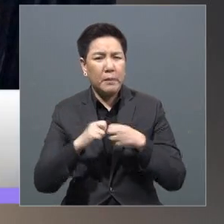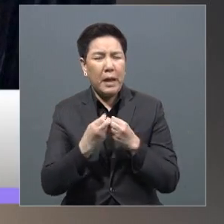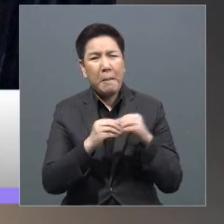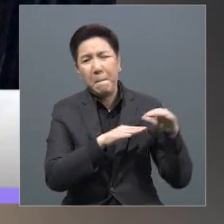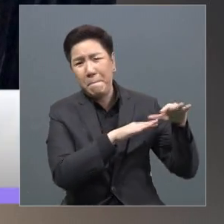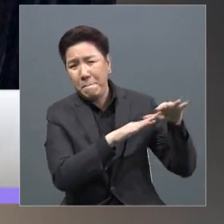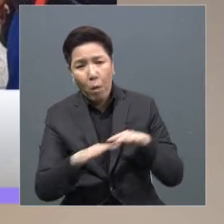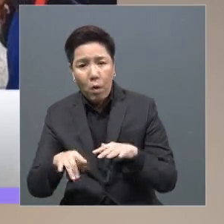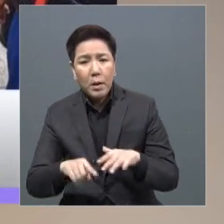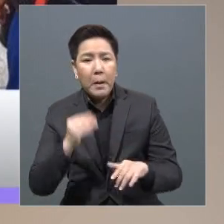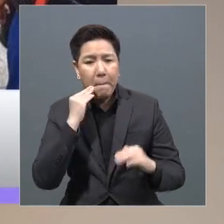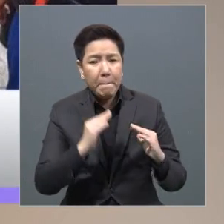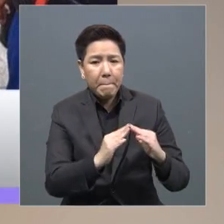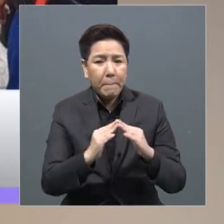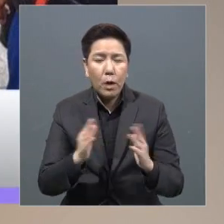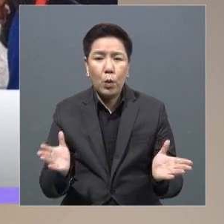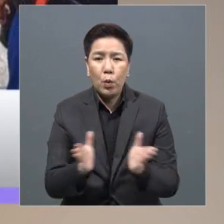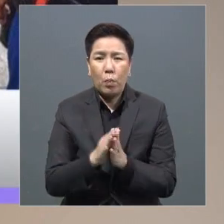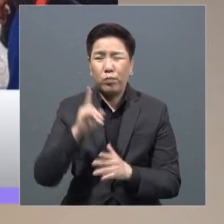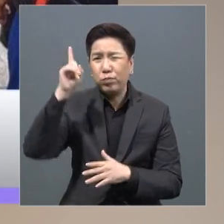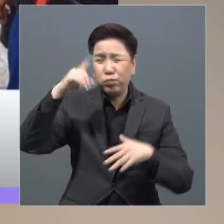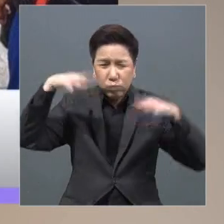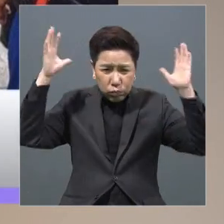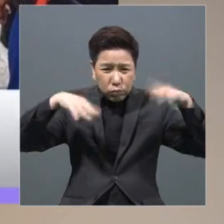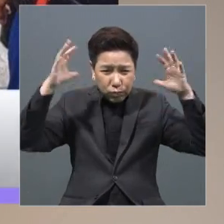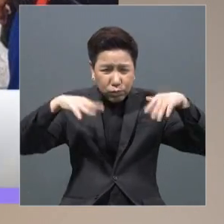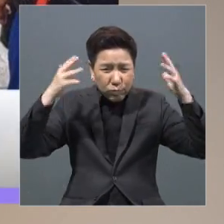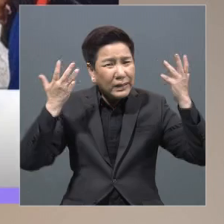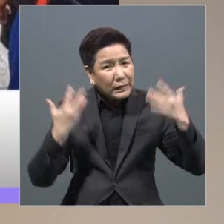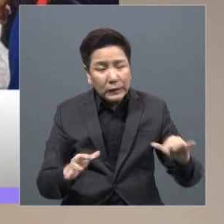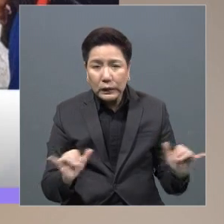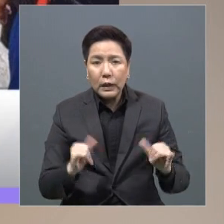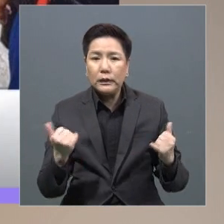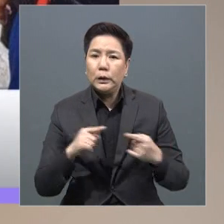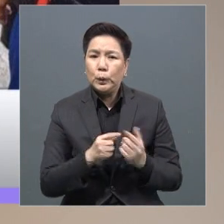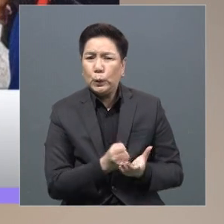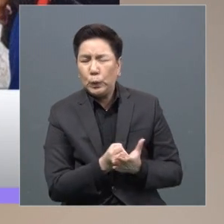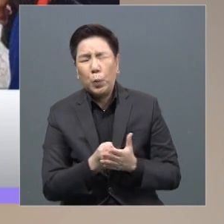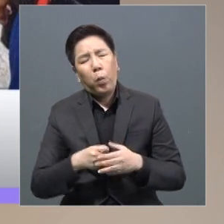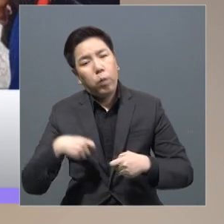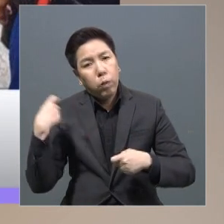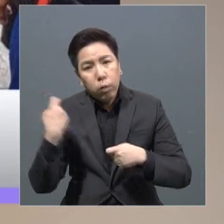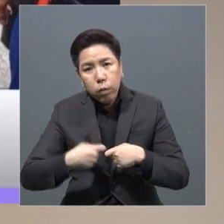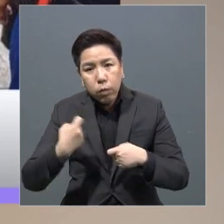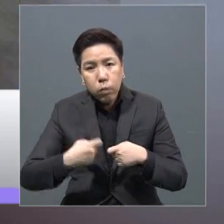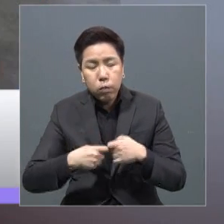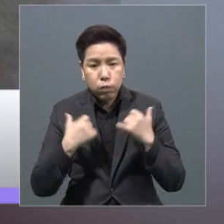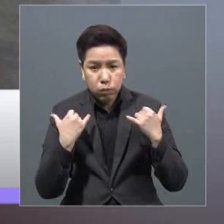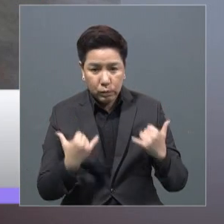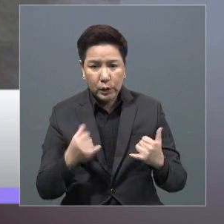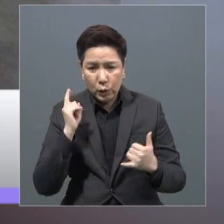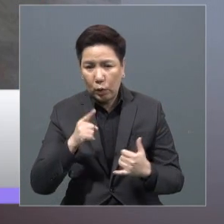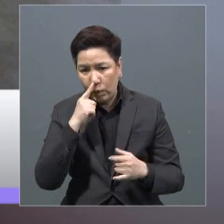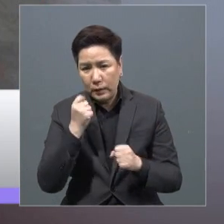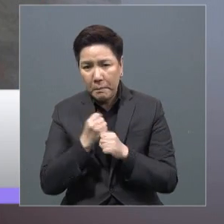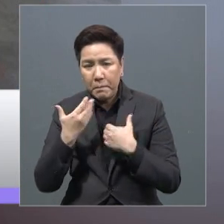สไลด์บริเวณทางเข้าหมู่บ้านรวมทั้งฝนเนี่ยยังตกลงมาอย่างต่อเนื่องทำให้การช่วยเหลือเป็นไปด้วยความยากลำบากต้องมี